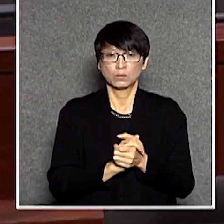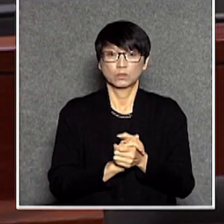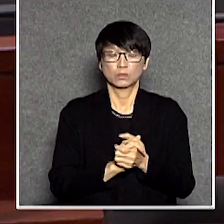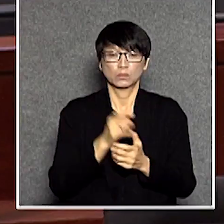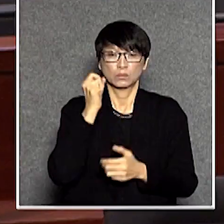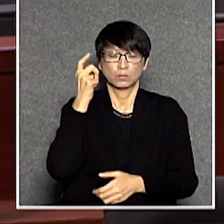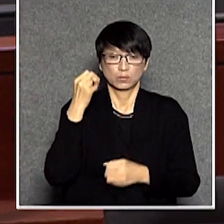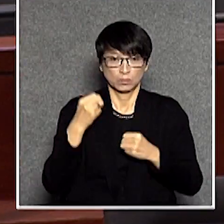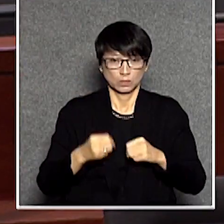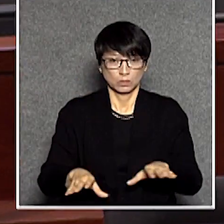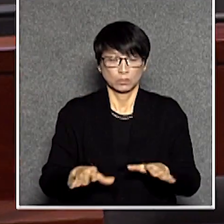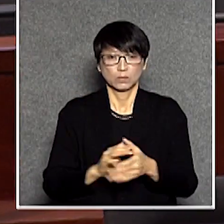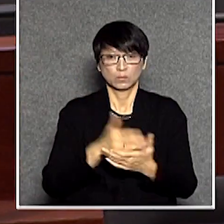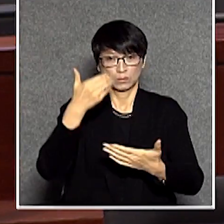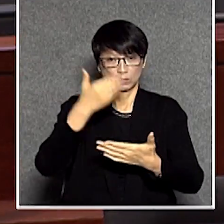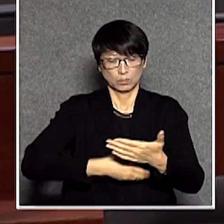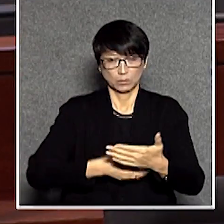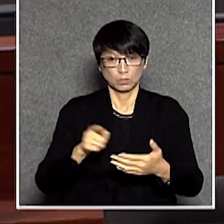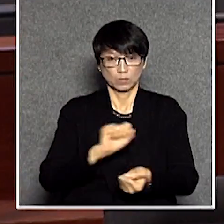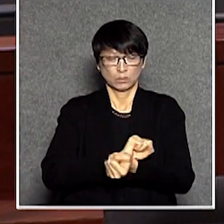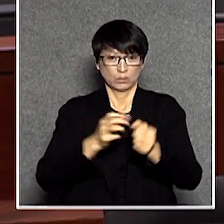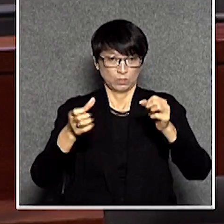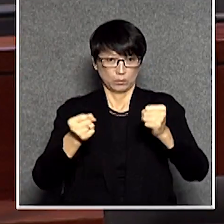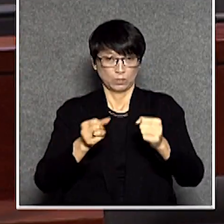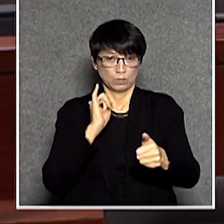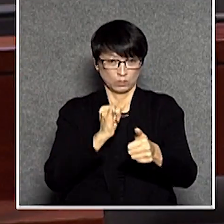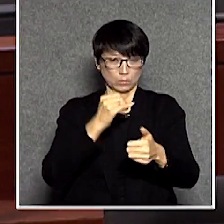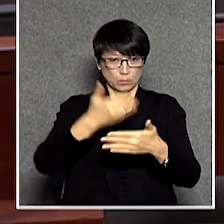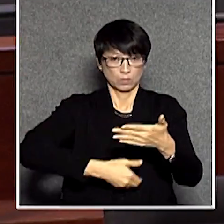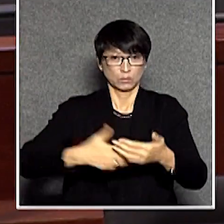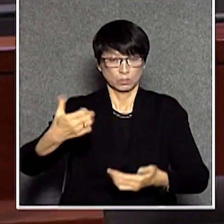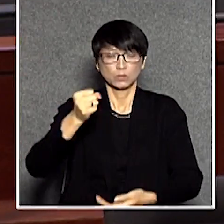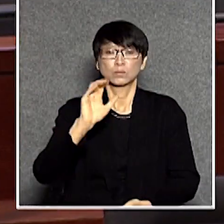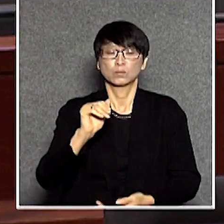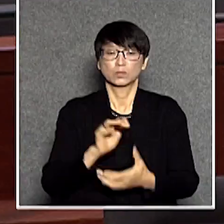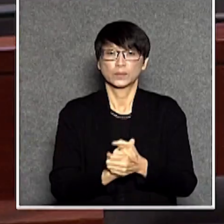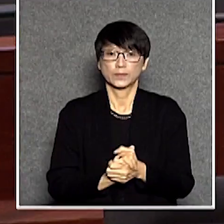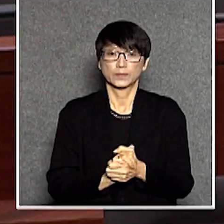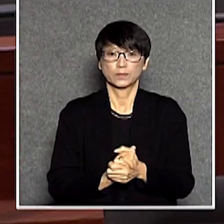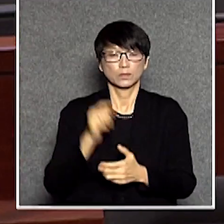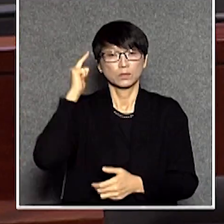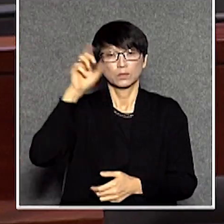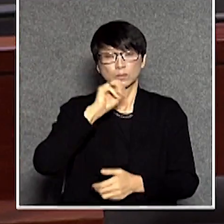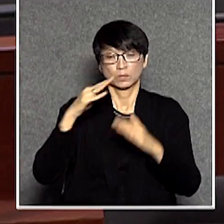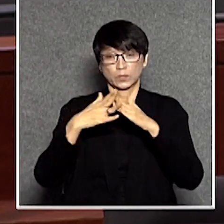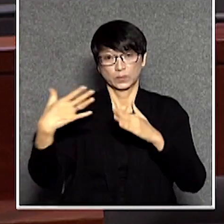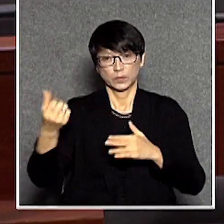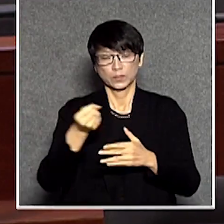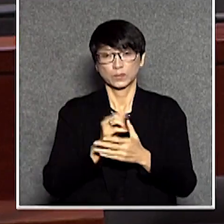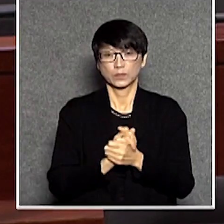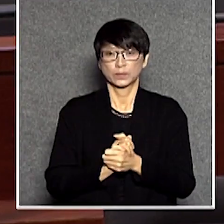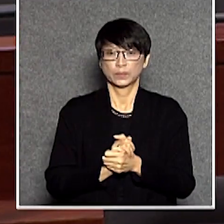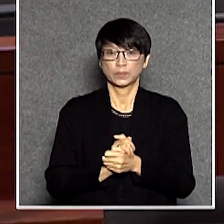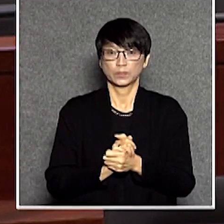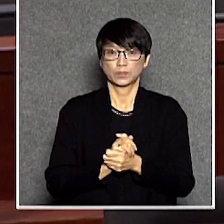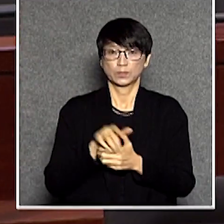同埋減輕任何在囚人士刑罰嘅權利嘅。因此，我想請問阿局長，你作為